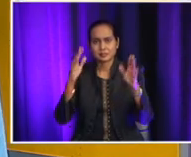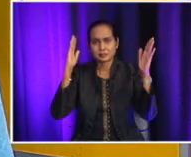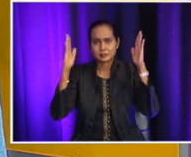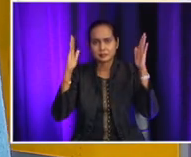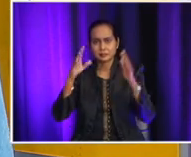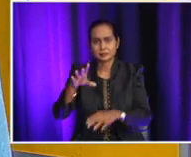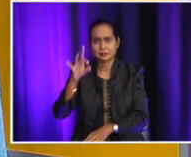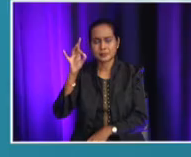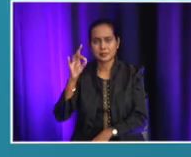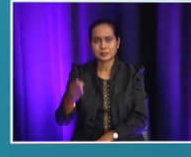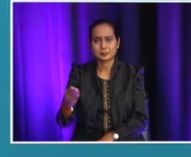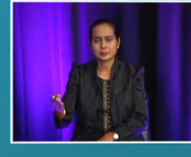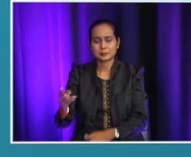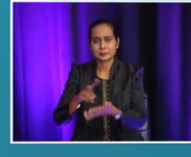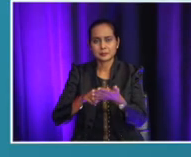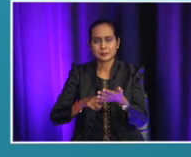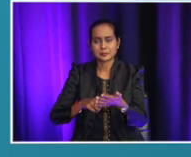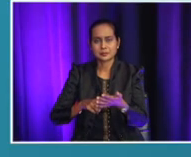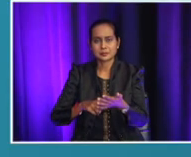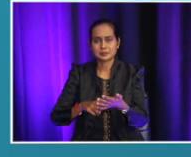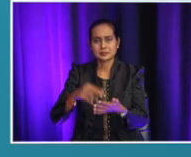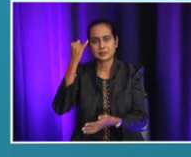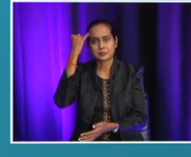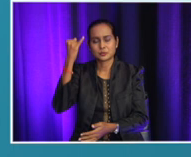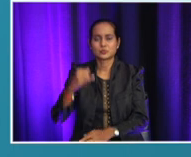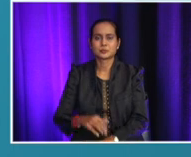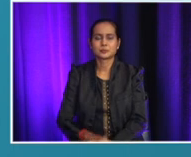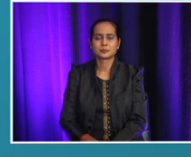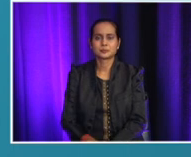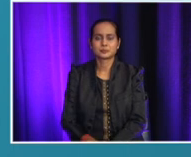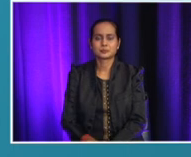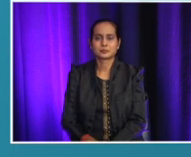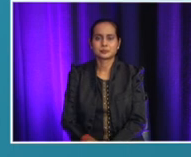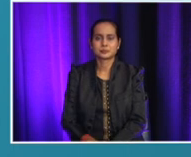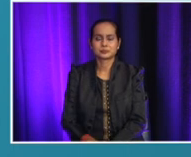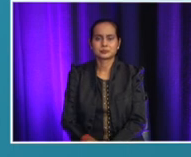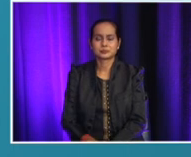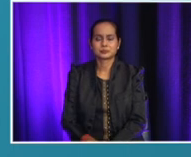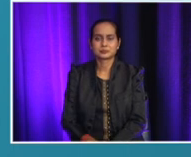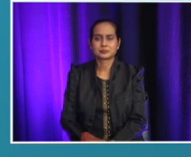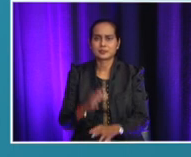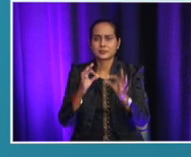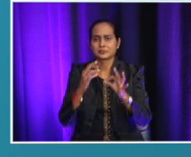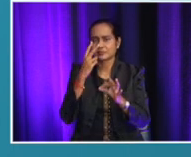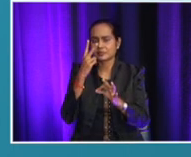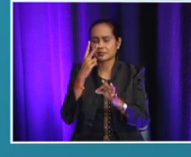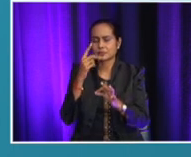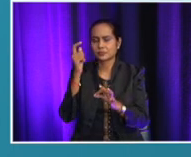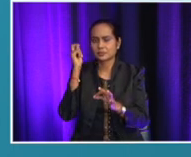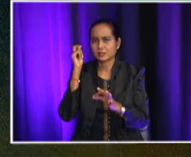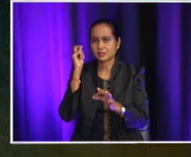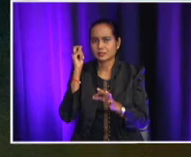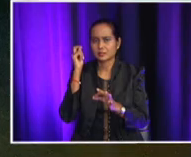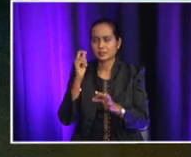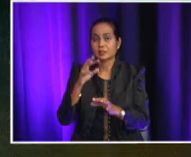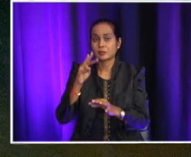memilih bahan bacaan ilmiah Oke tadi kan kalau saya Tunjukkan murid ini